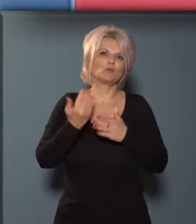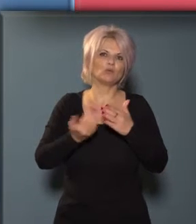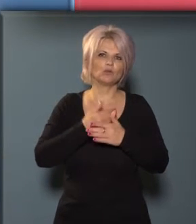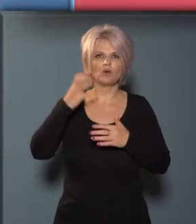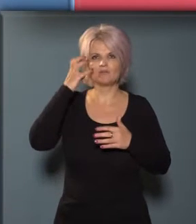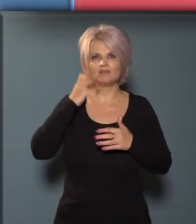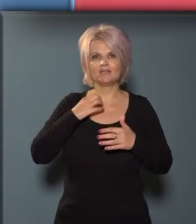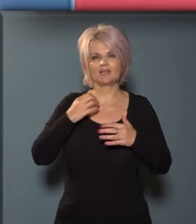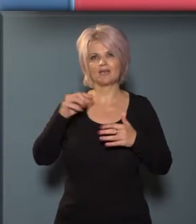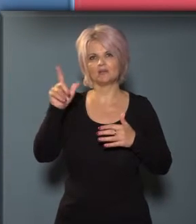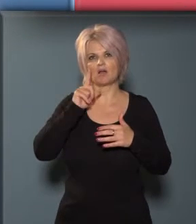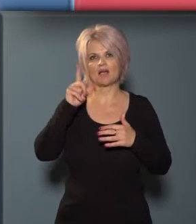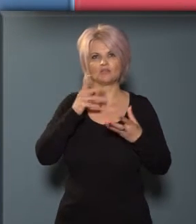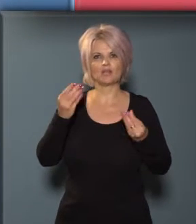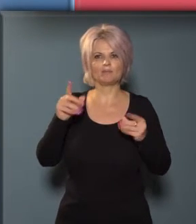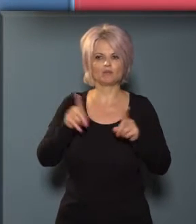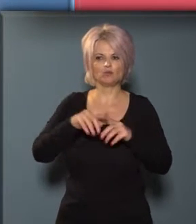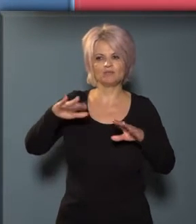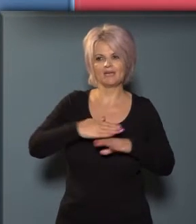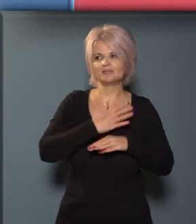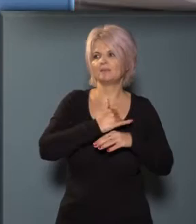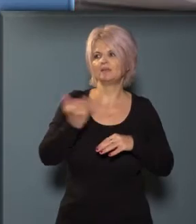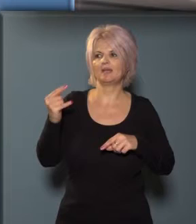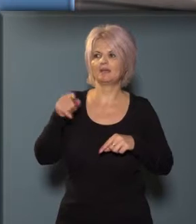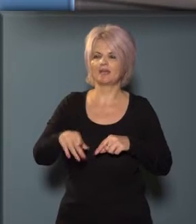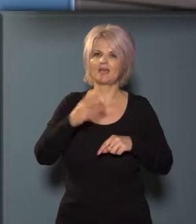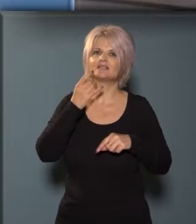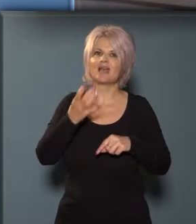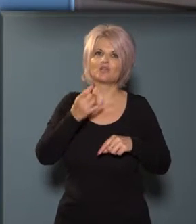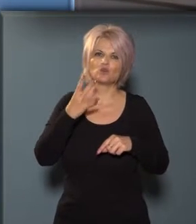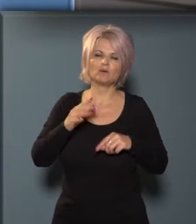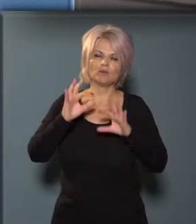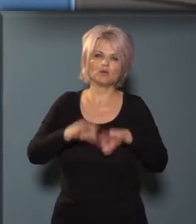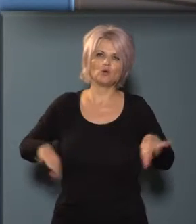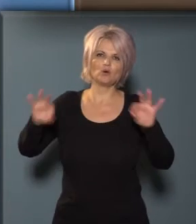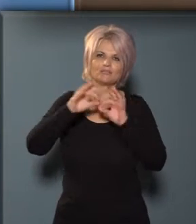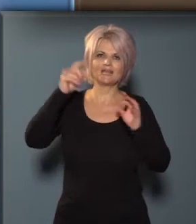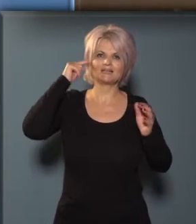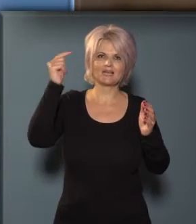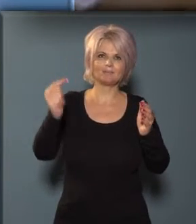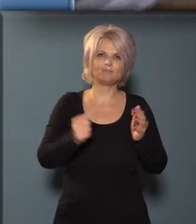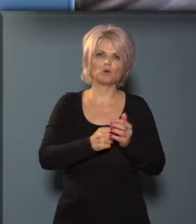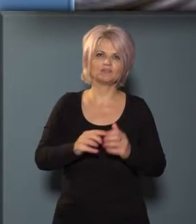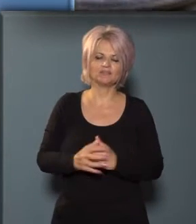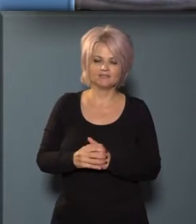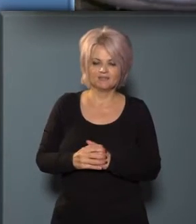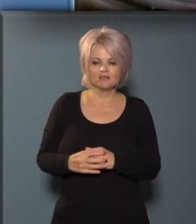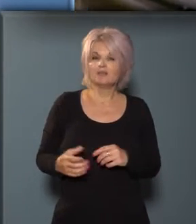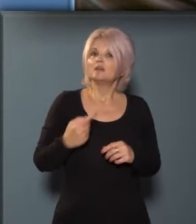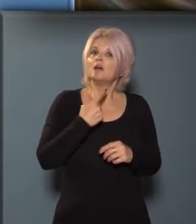is a lakásállomány. Úgy érzem, hogy mindenkinek ez a legjobb az ország szempontjából is. Az